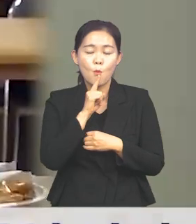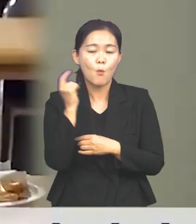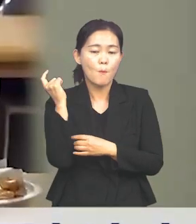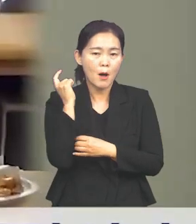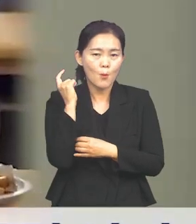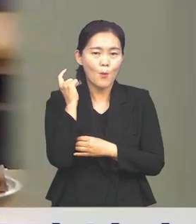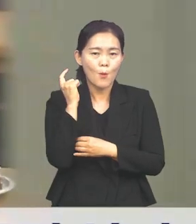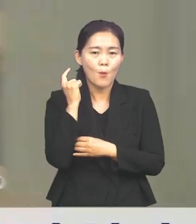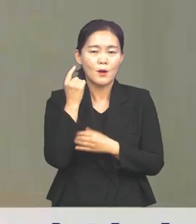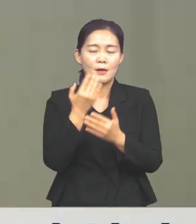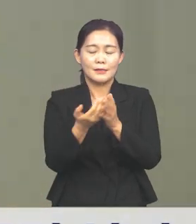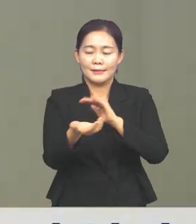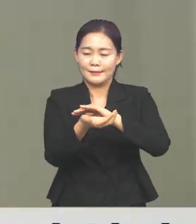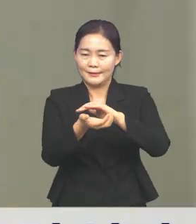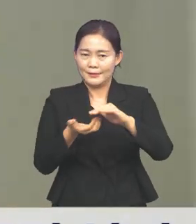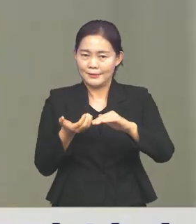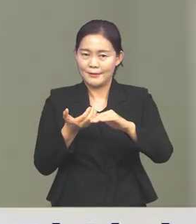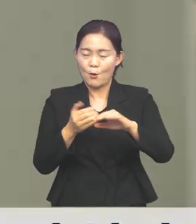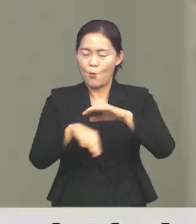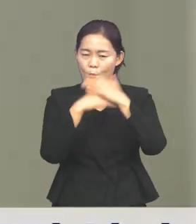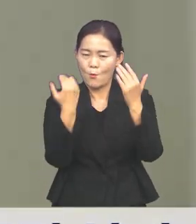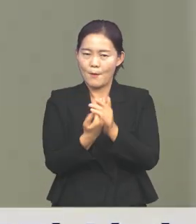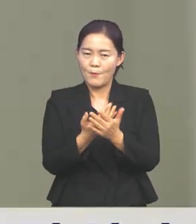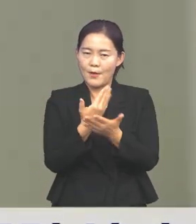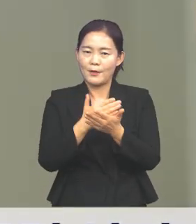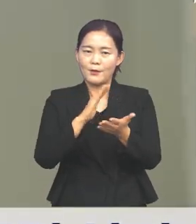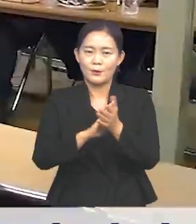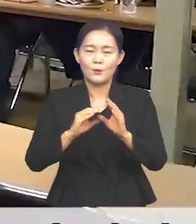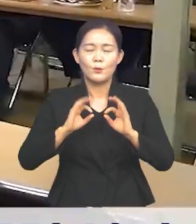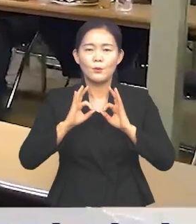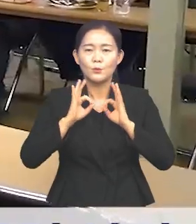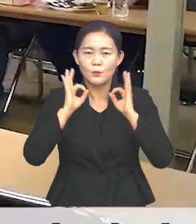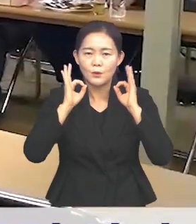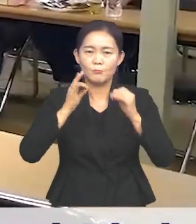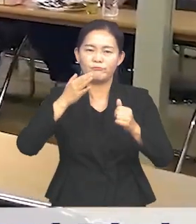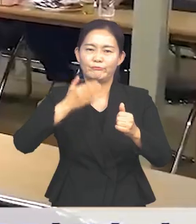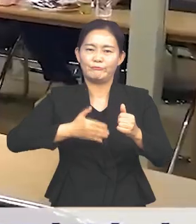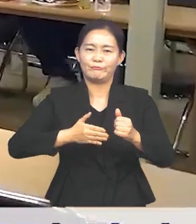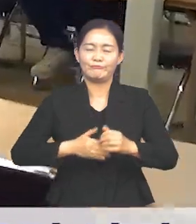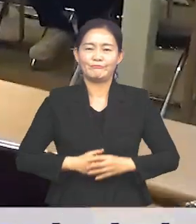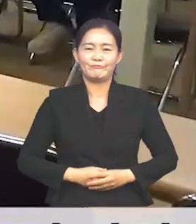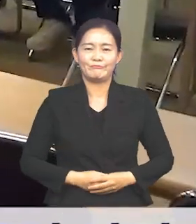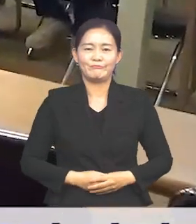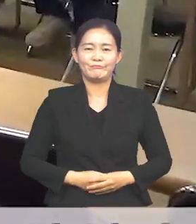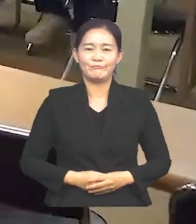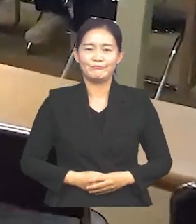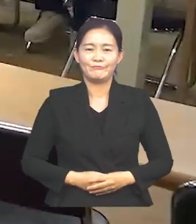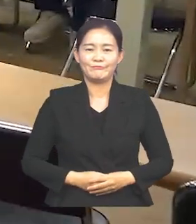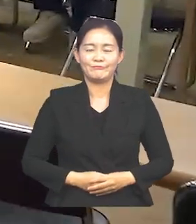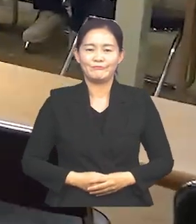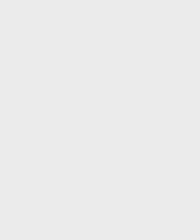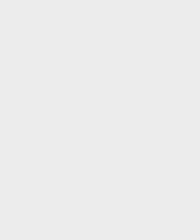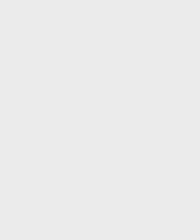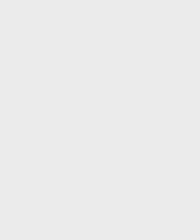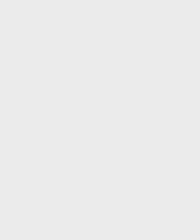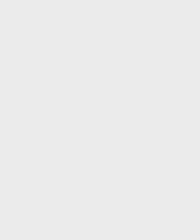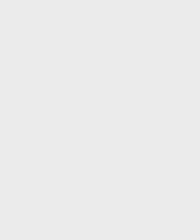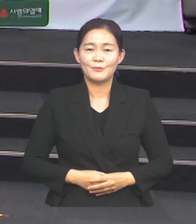현황을 보고받고 사전 점검에서 지적된 하자가 완벽하게 해결되도록 노력해달라고 말했습니다.